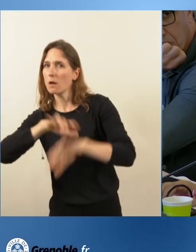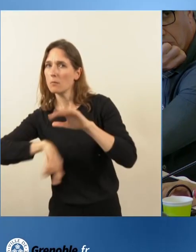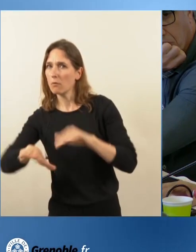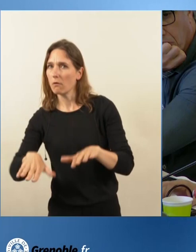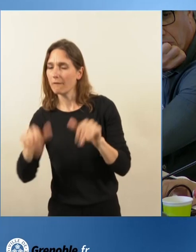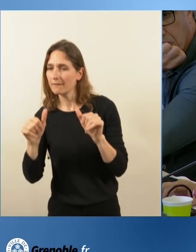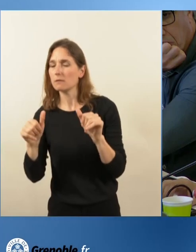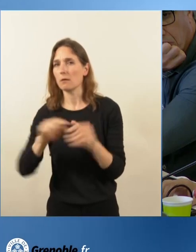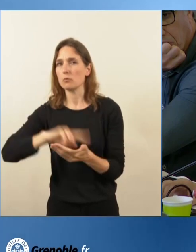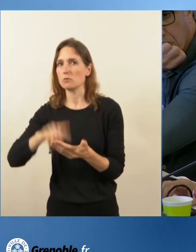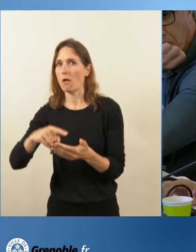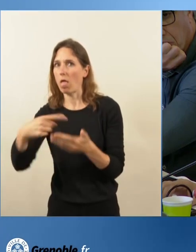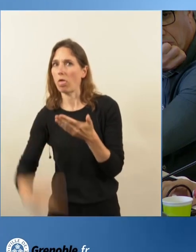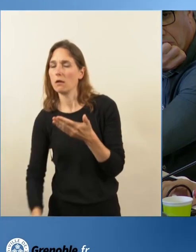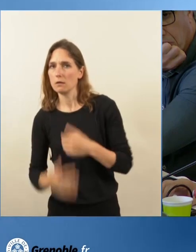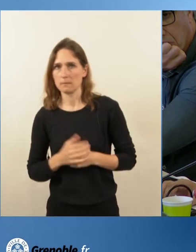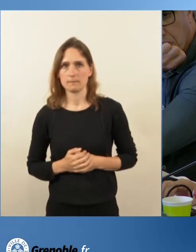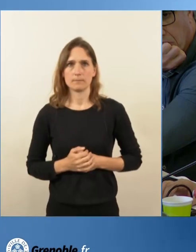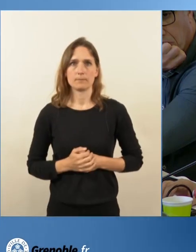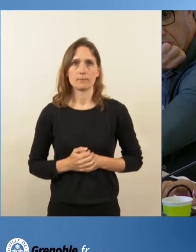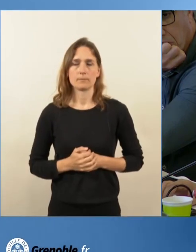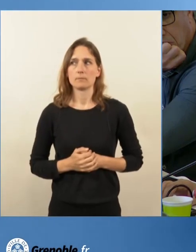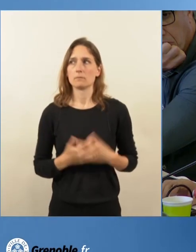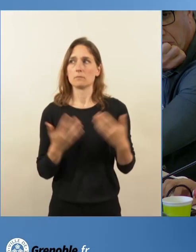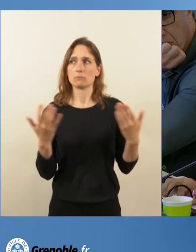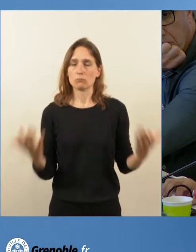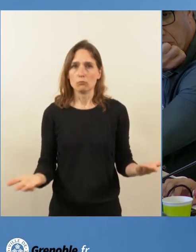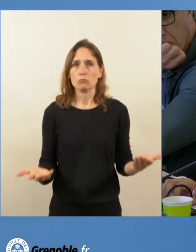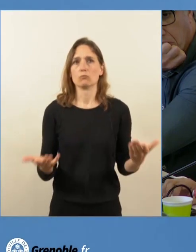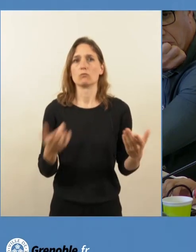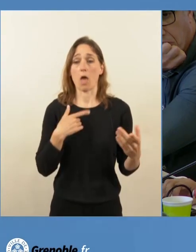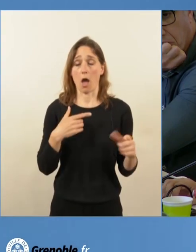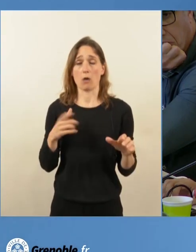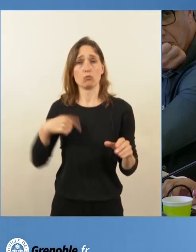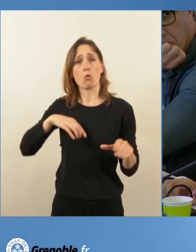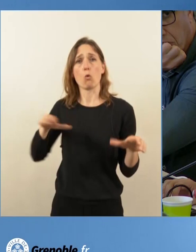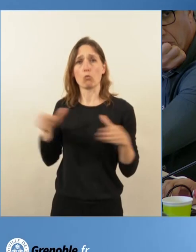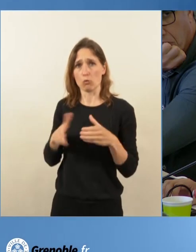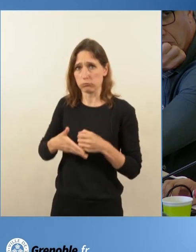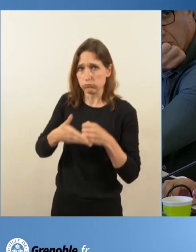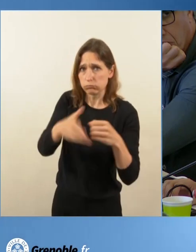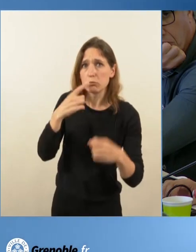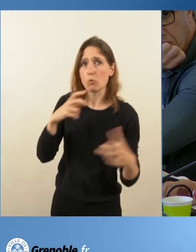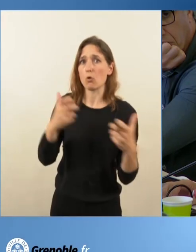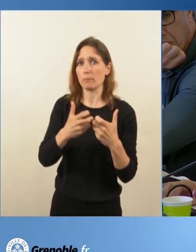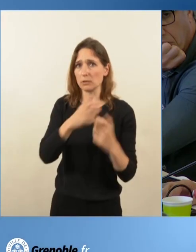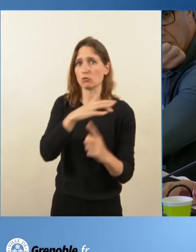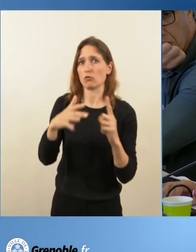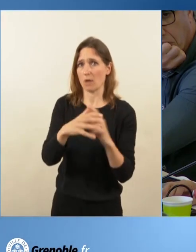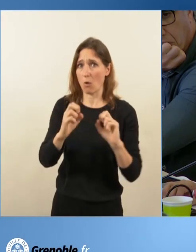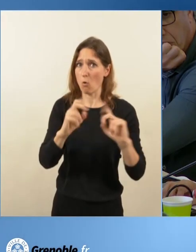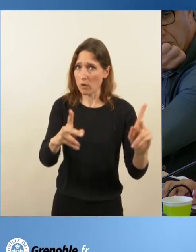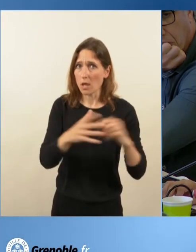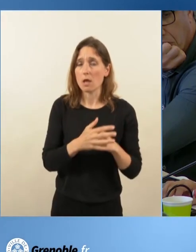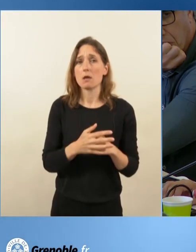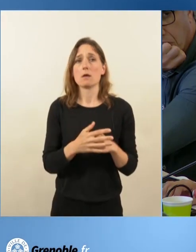financière dans laquelle se trouve notre ville vous trouverez notre groupe à vos côtés pour faire progresser les tarifications sociales et les mécaniques de répartition de